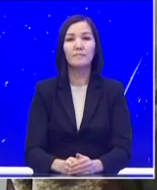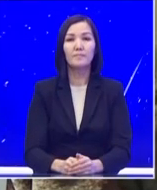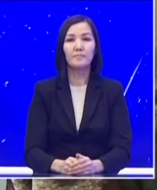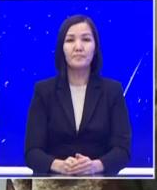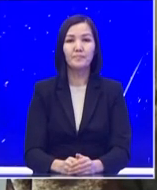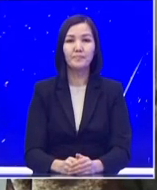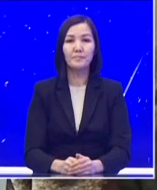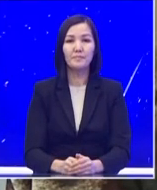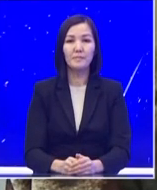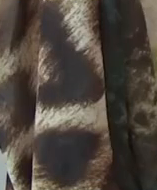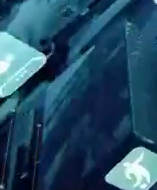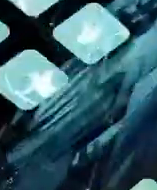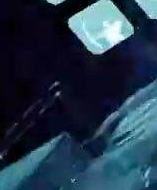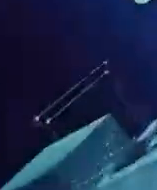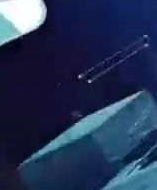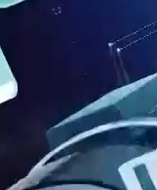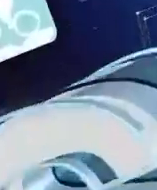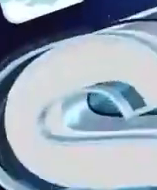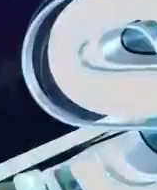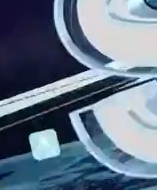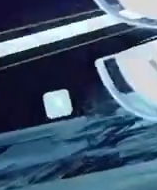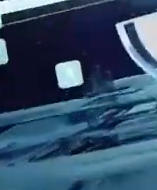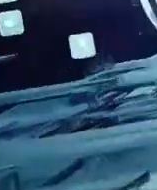Жетісу телеарнасы.